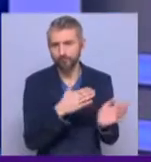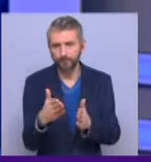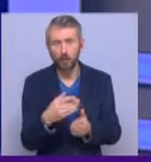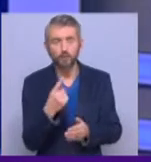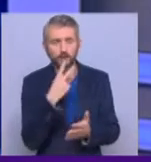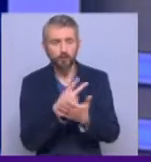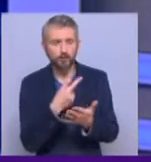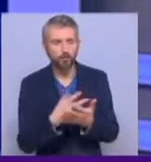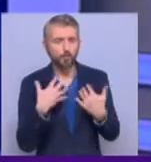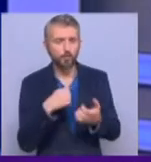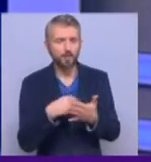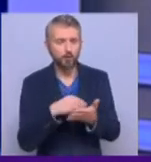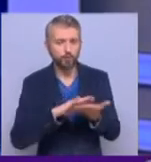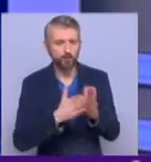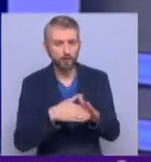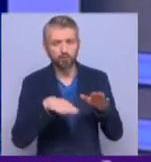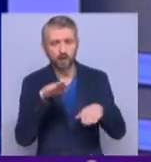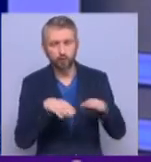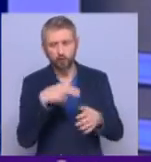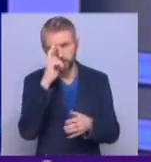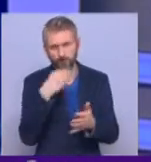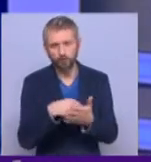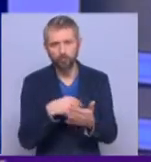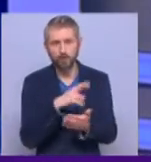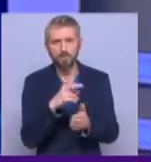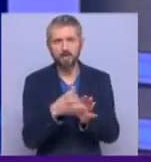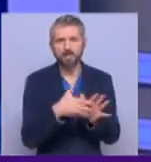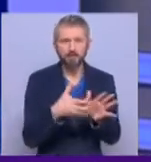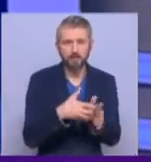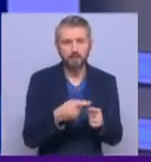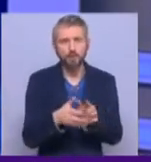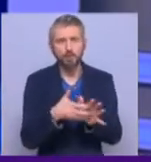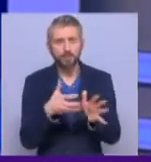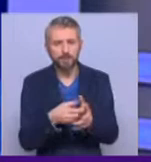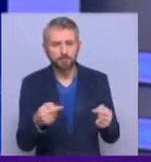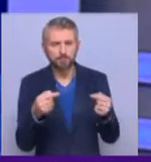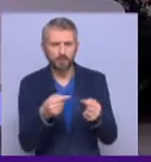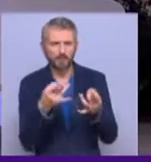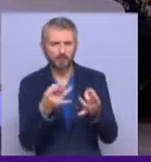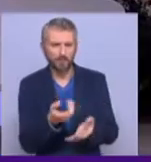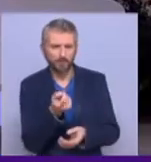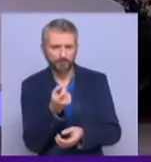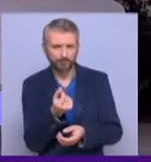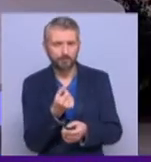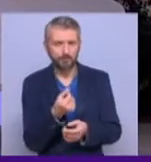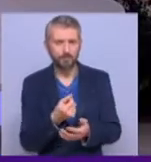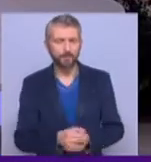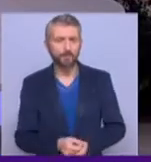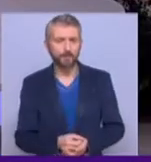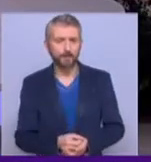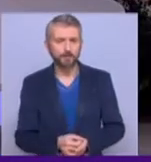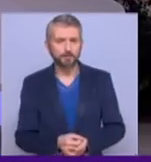індикаторів здорового фінансового стану – це збалансований державний бюджет, тобто бездефіцитність або дефіцит в певних скромних рамках цього державного